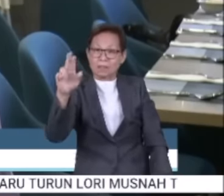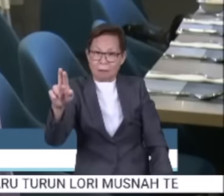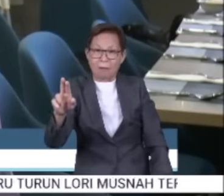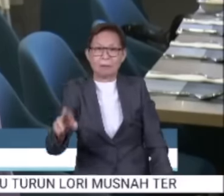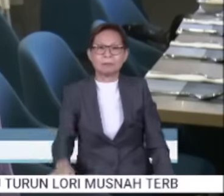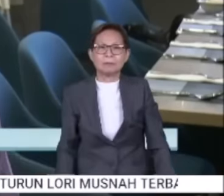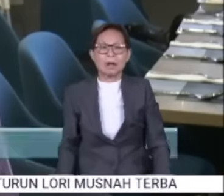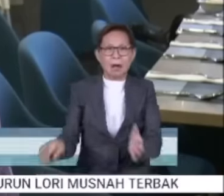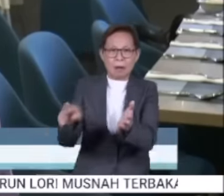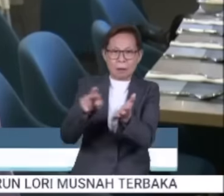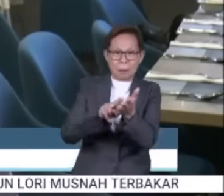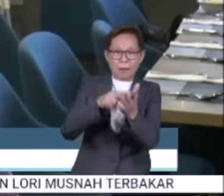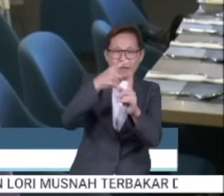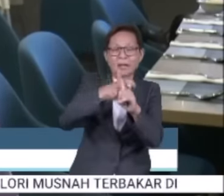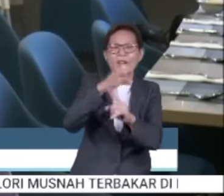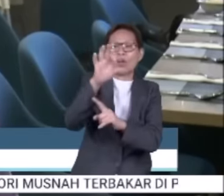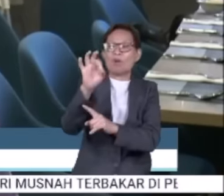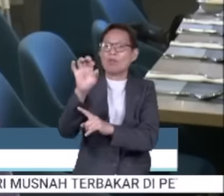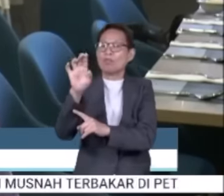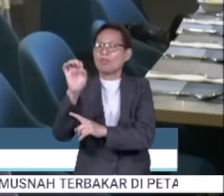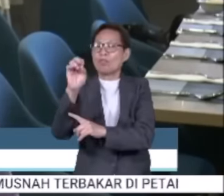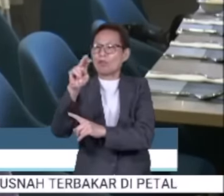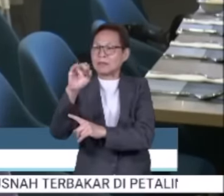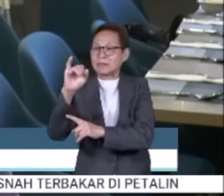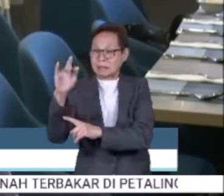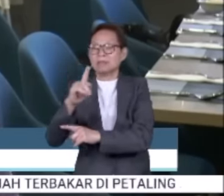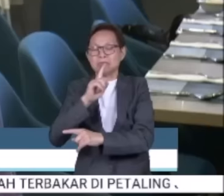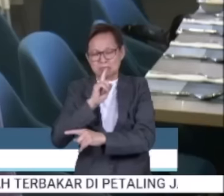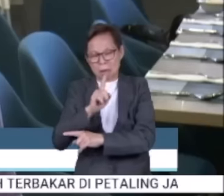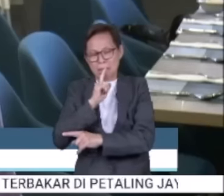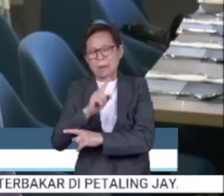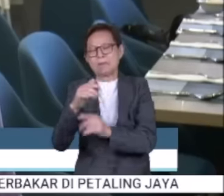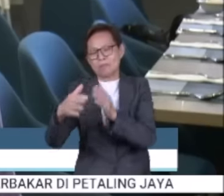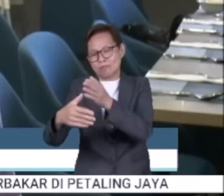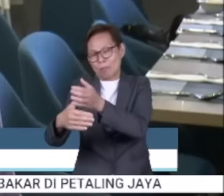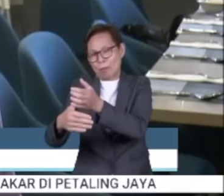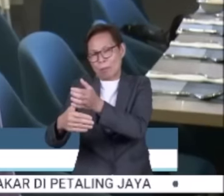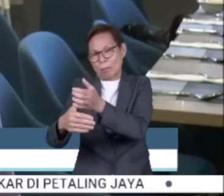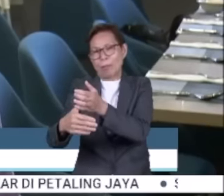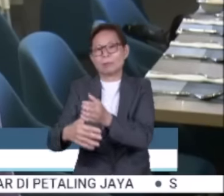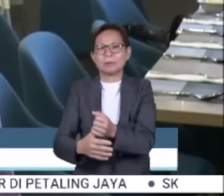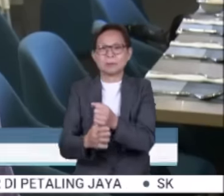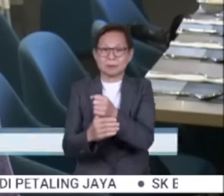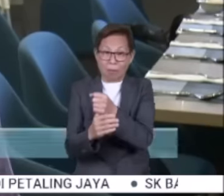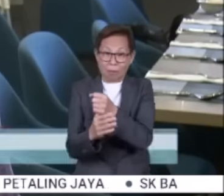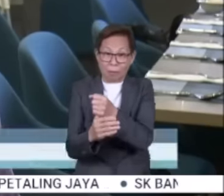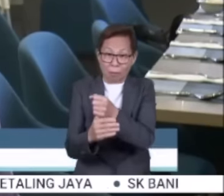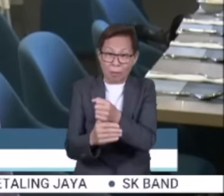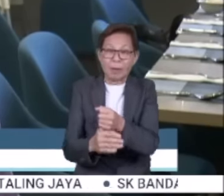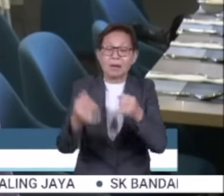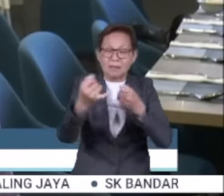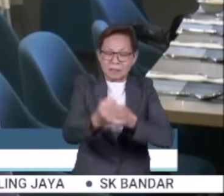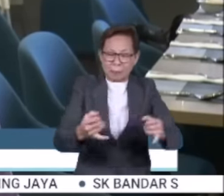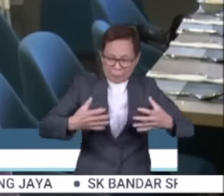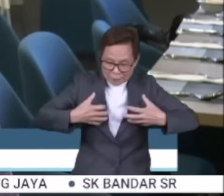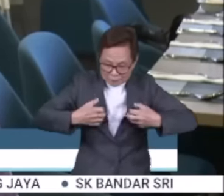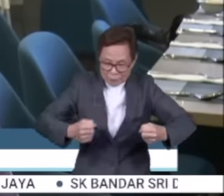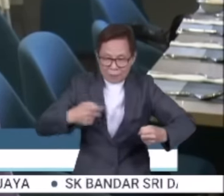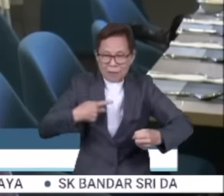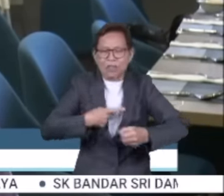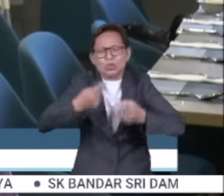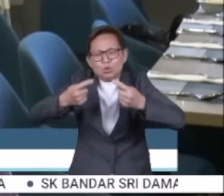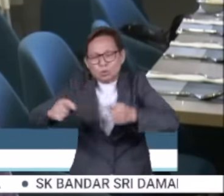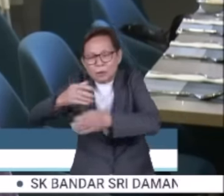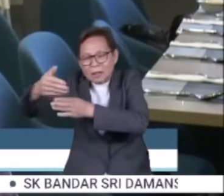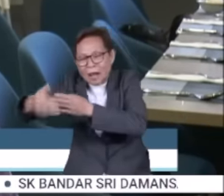ni laporan daripada forensik, memang daripada kesan itu. Yang kerja daripada pihak pejabat kesihatan, kita cuma